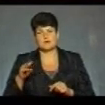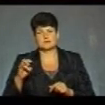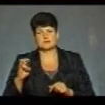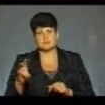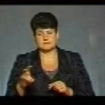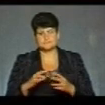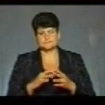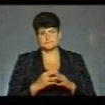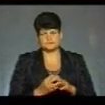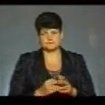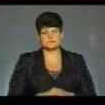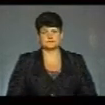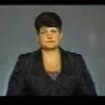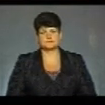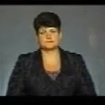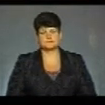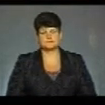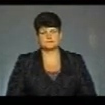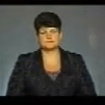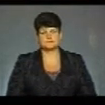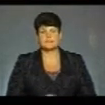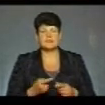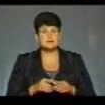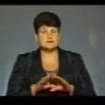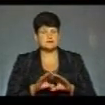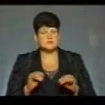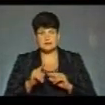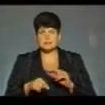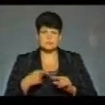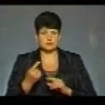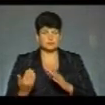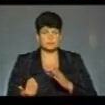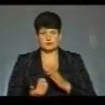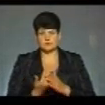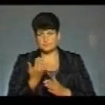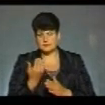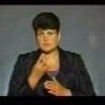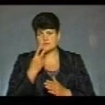управління освіти і науки Ірина Сум. І на цьому у мене все. Наступне інформаційне оновлення на